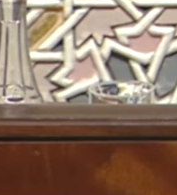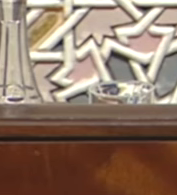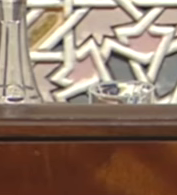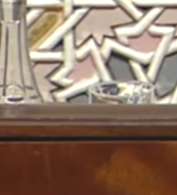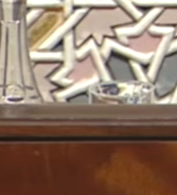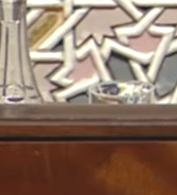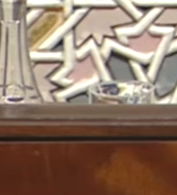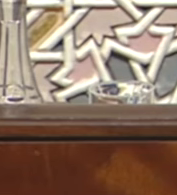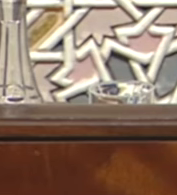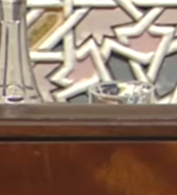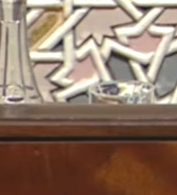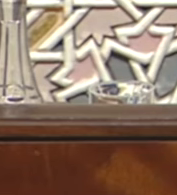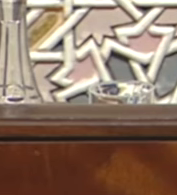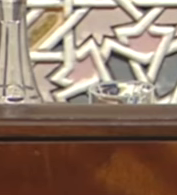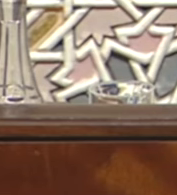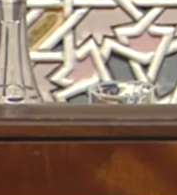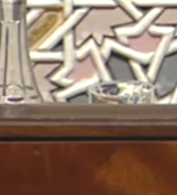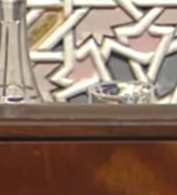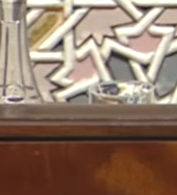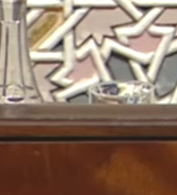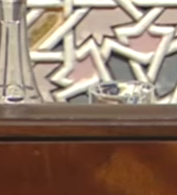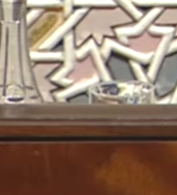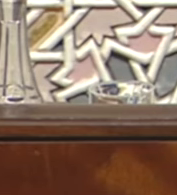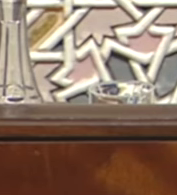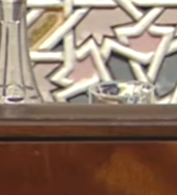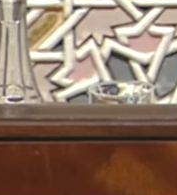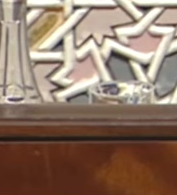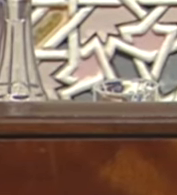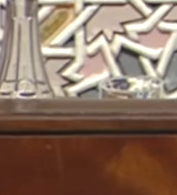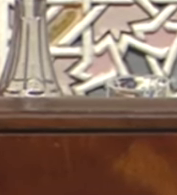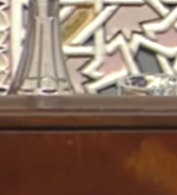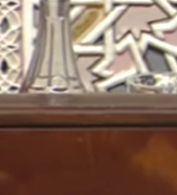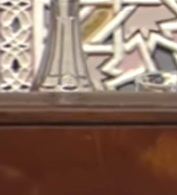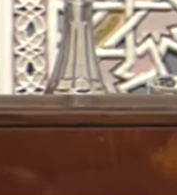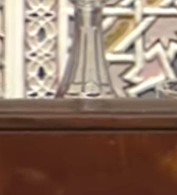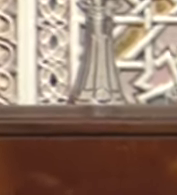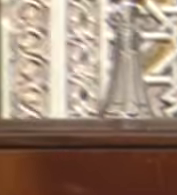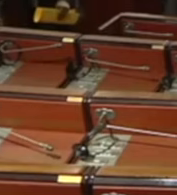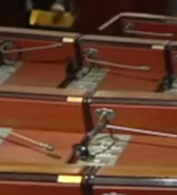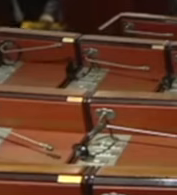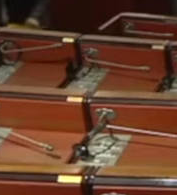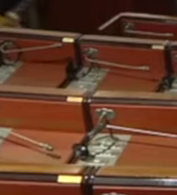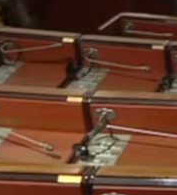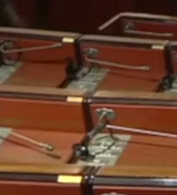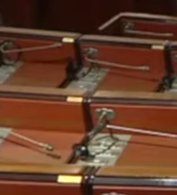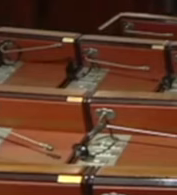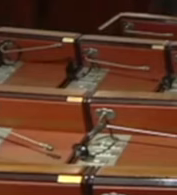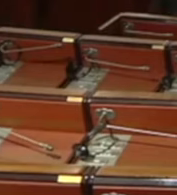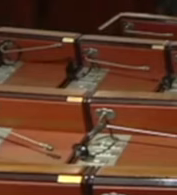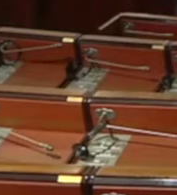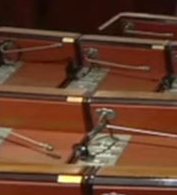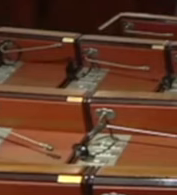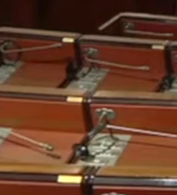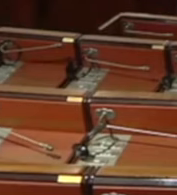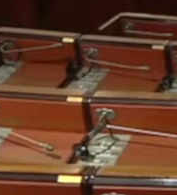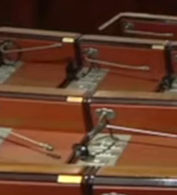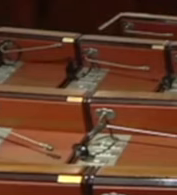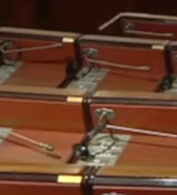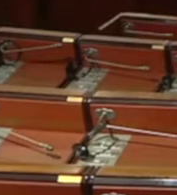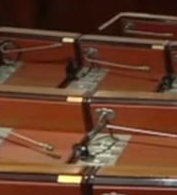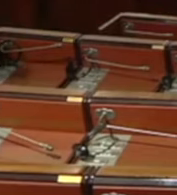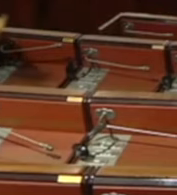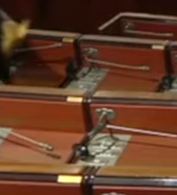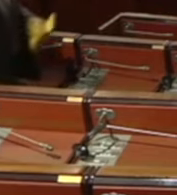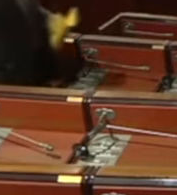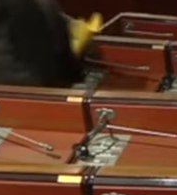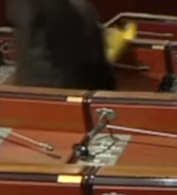أدعوكم للوقوف لقراءة الفاتحة على روح فقيدة الكريمة. بسم الله الرحمن الرحيم، الحمد